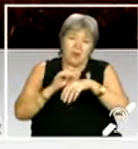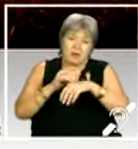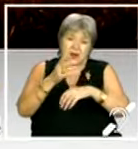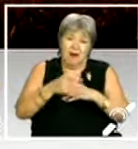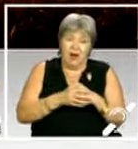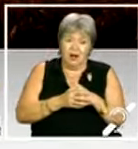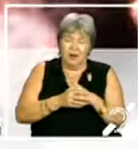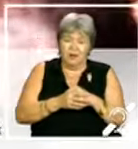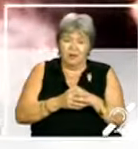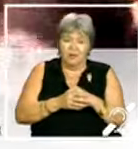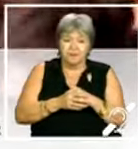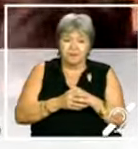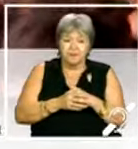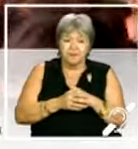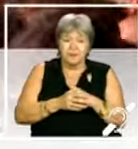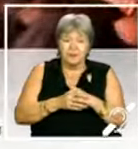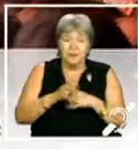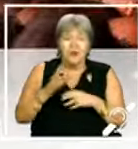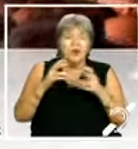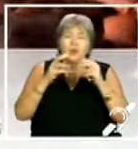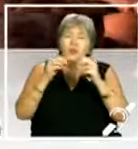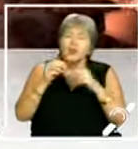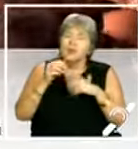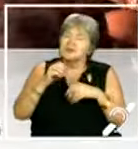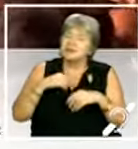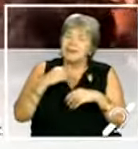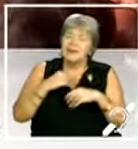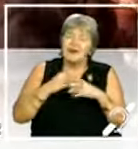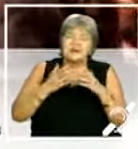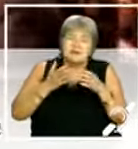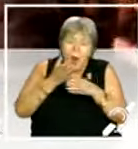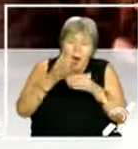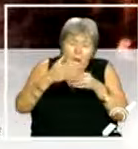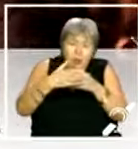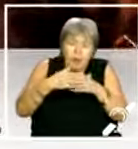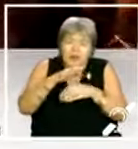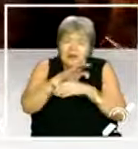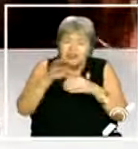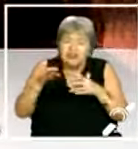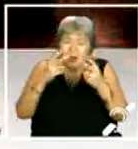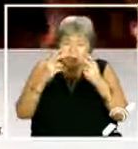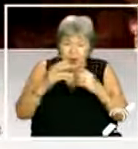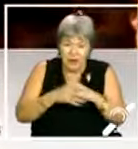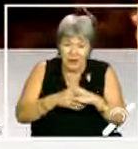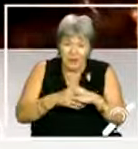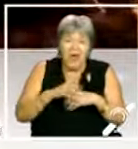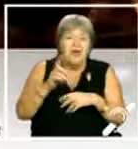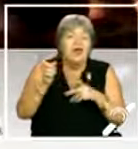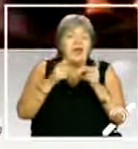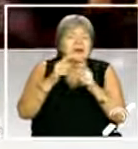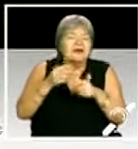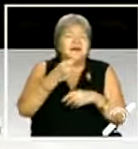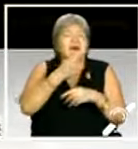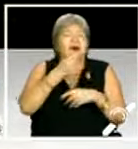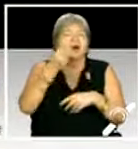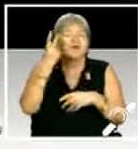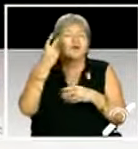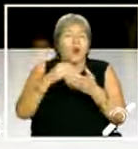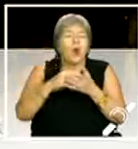Albert Elmien și Petre Ștefan au tras publicul din festival către scena principală. Tot acolo a răsunat și hitul anului